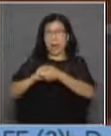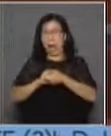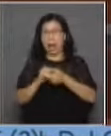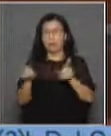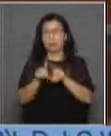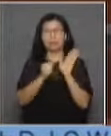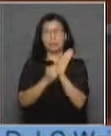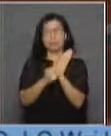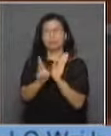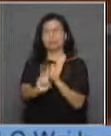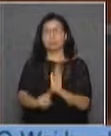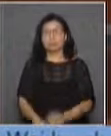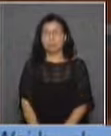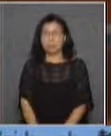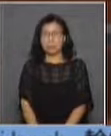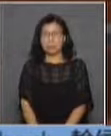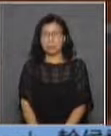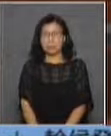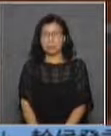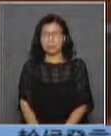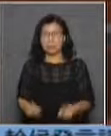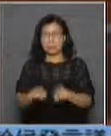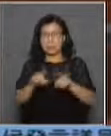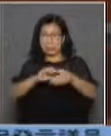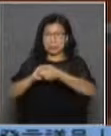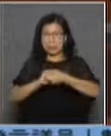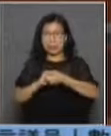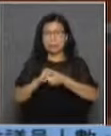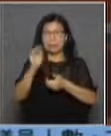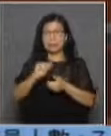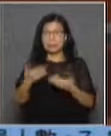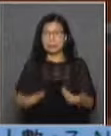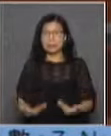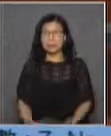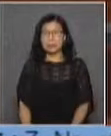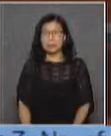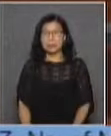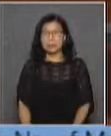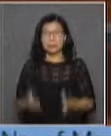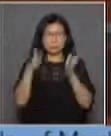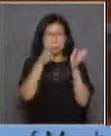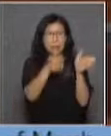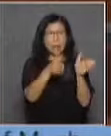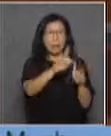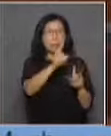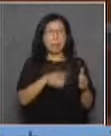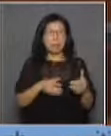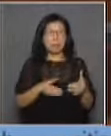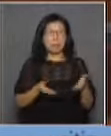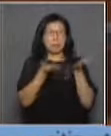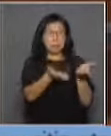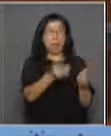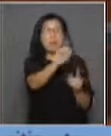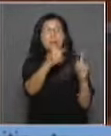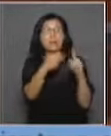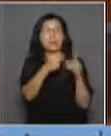席，可以話係，係咪？合作到可以大家將嗰個嘅焦點擺喺邊一個人嘅身上，同